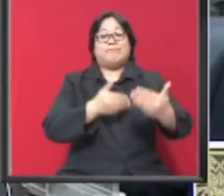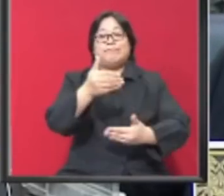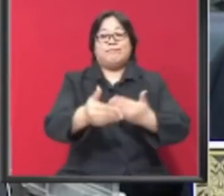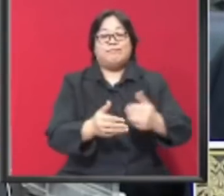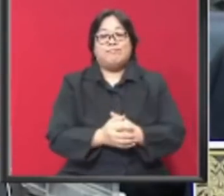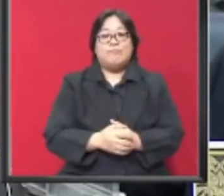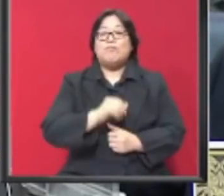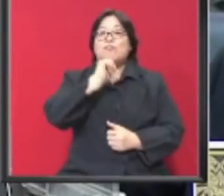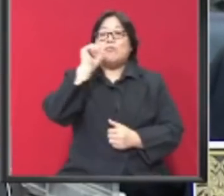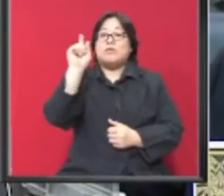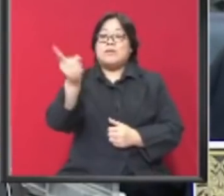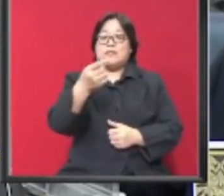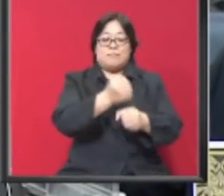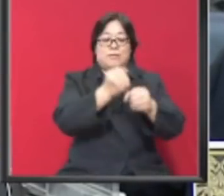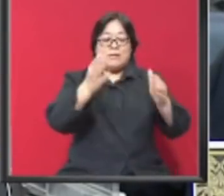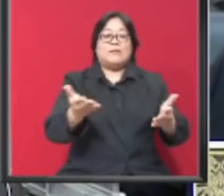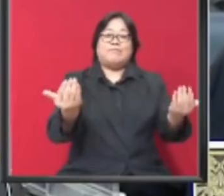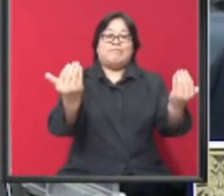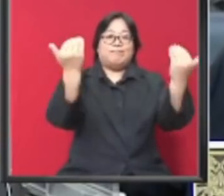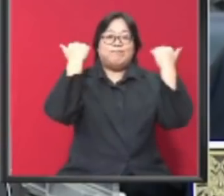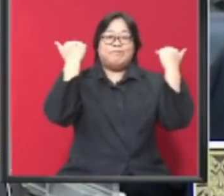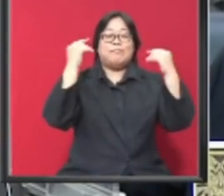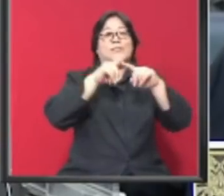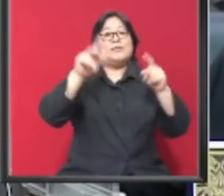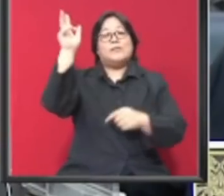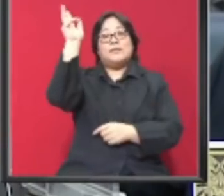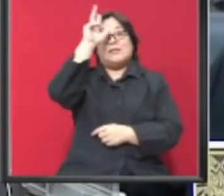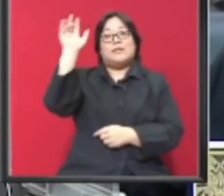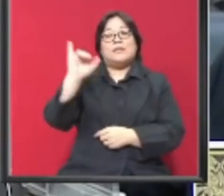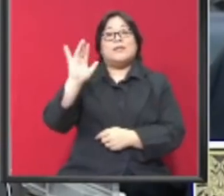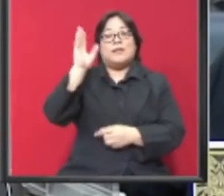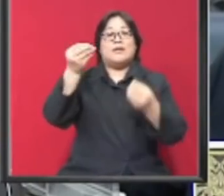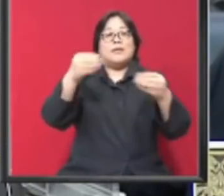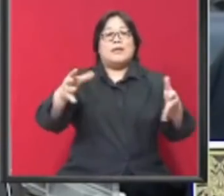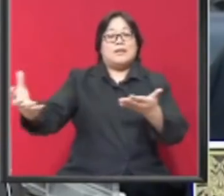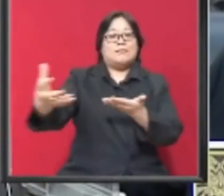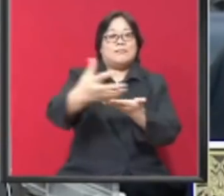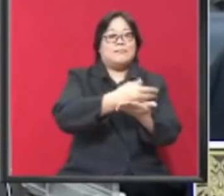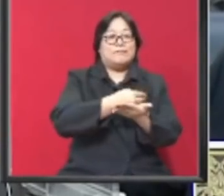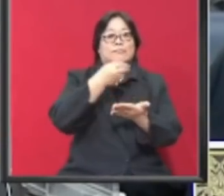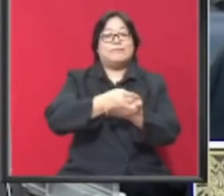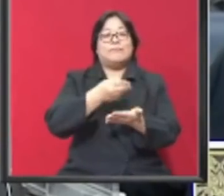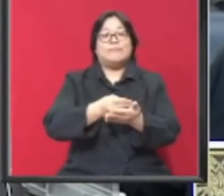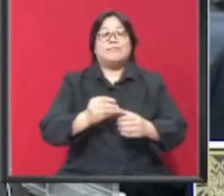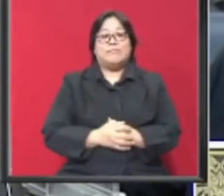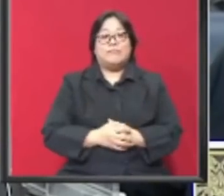bukan saja pekerja yang menganggur tetapi kerajaan juga akan hilang pendapatan